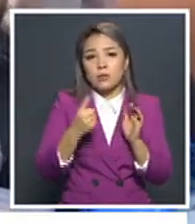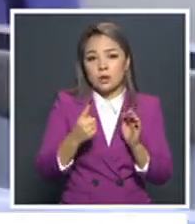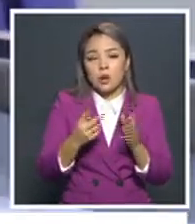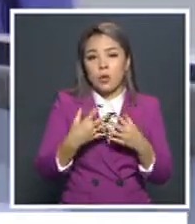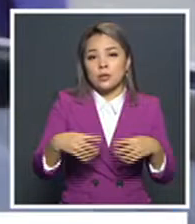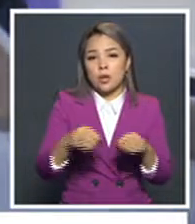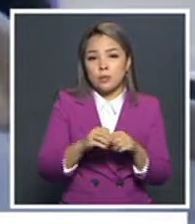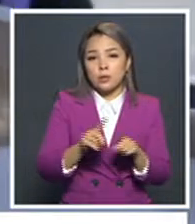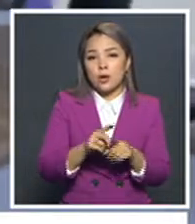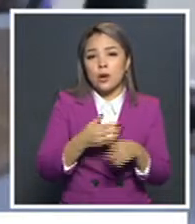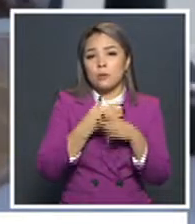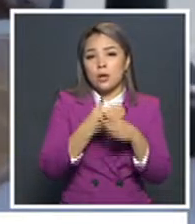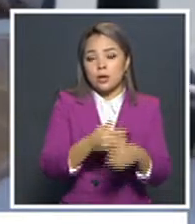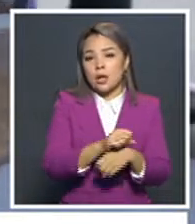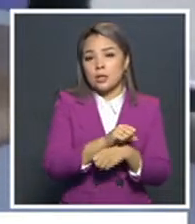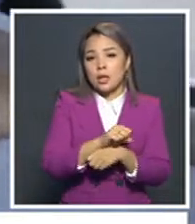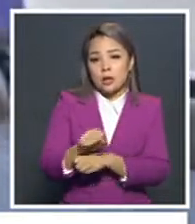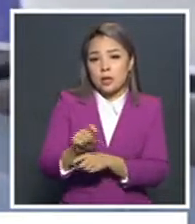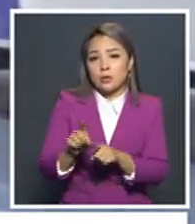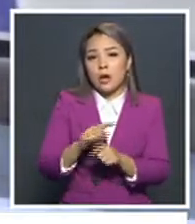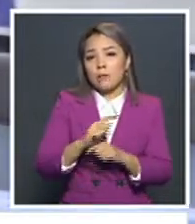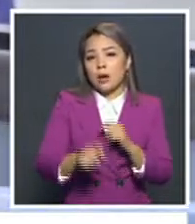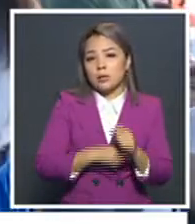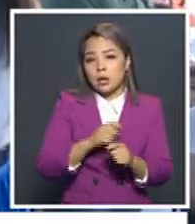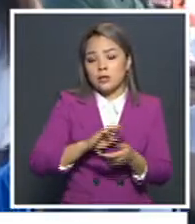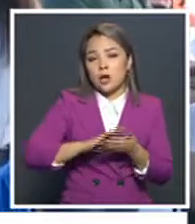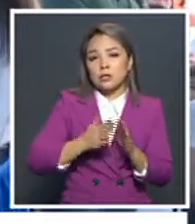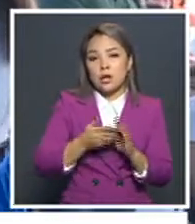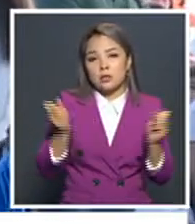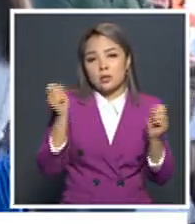беріліп келген жәрдемақы тоқтатылып, материалдық жағдайы